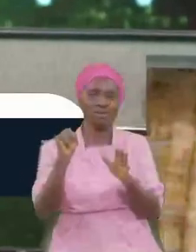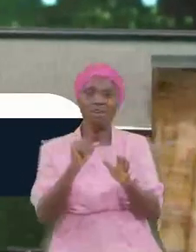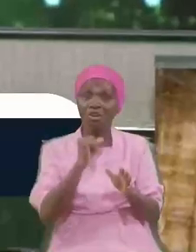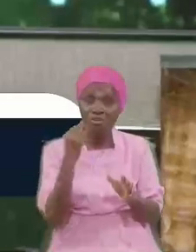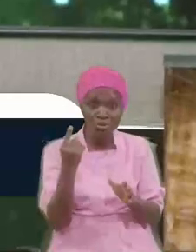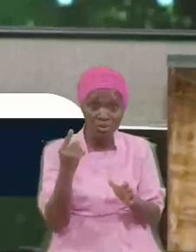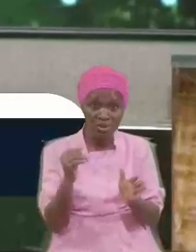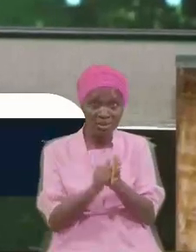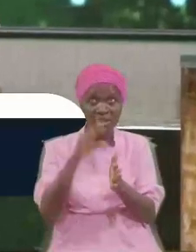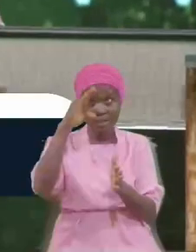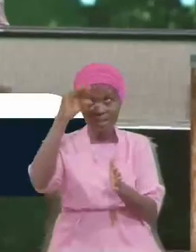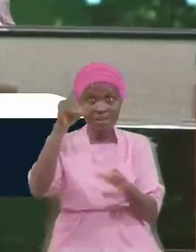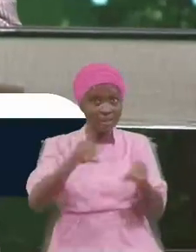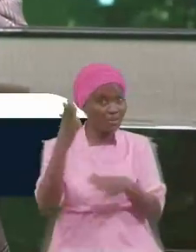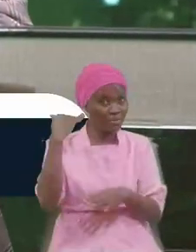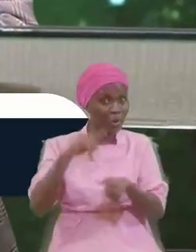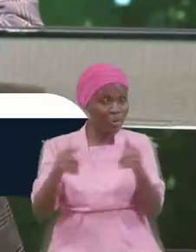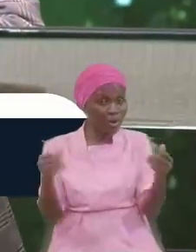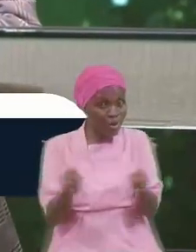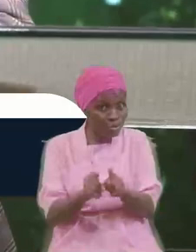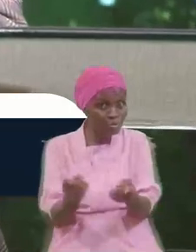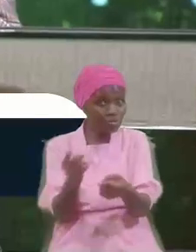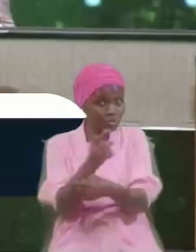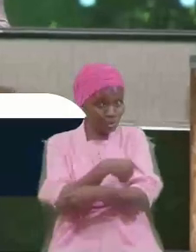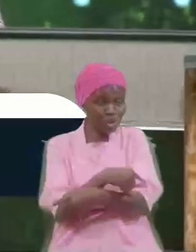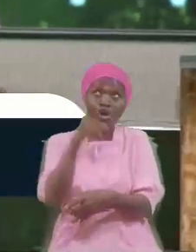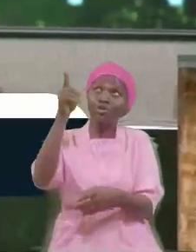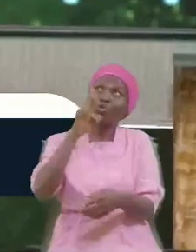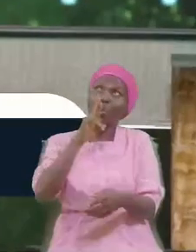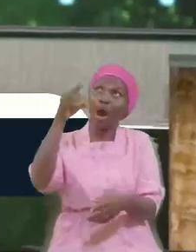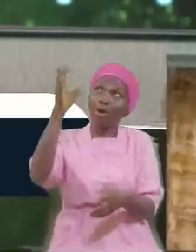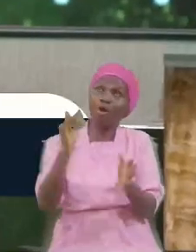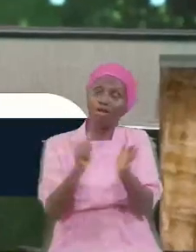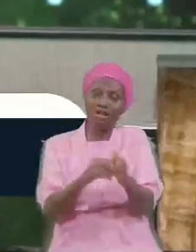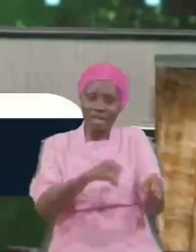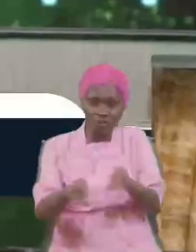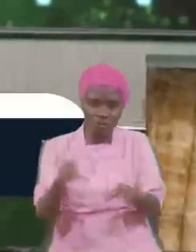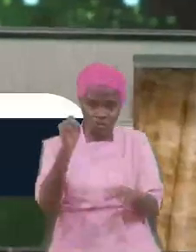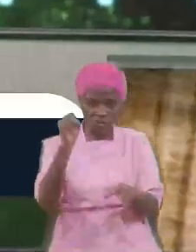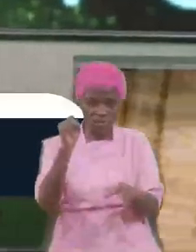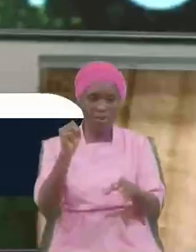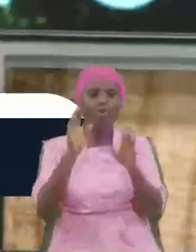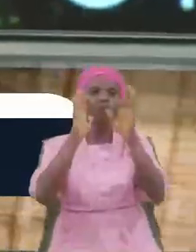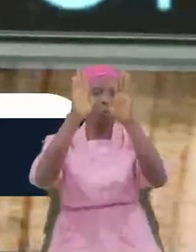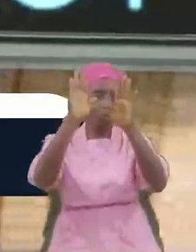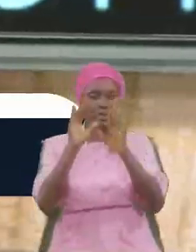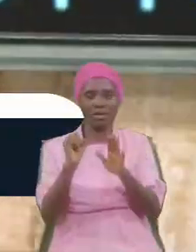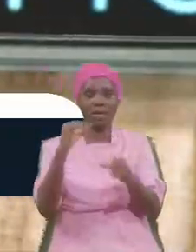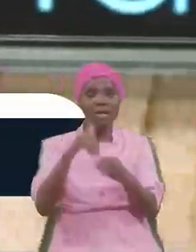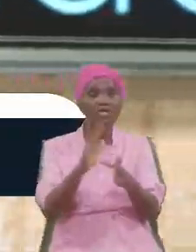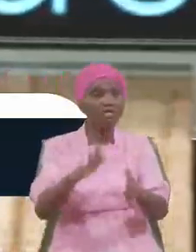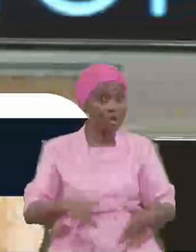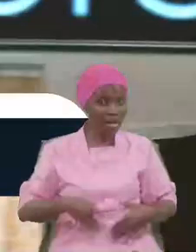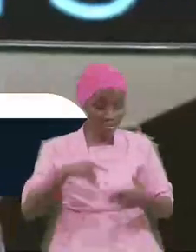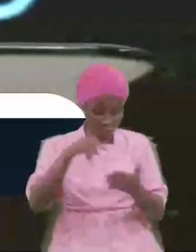avait fait, aujourd'hui même tu fais. Aujourd'hui, tu es le Dieu qui fait des prodiges dans votre vie, en